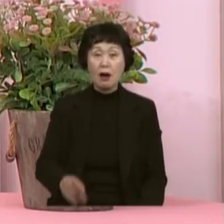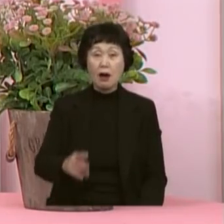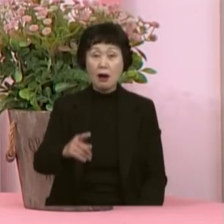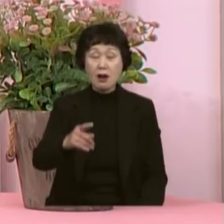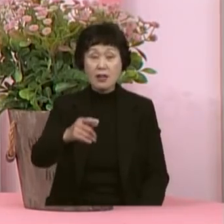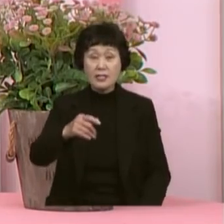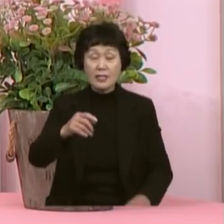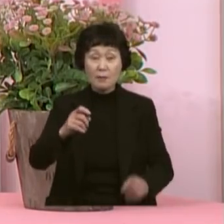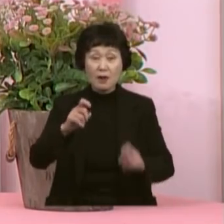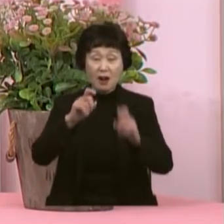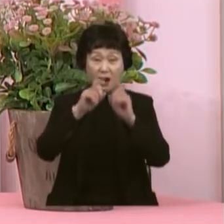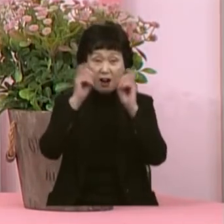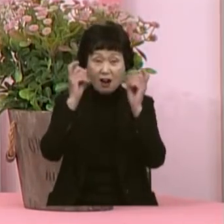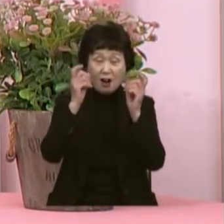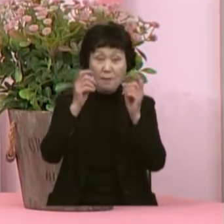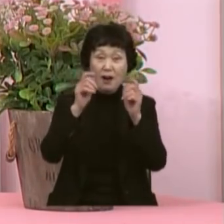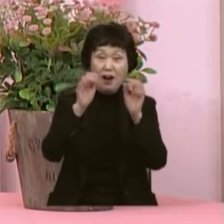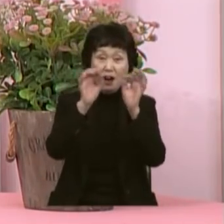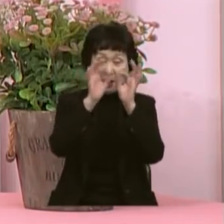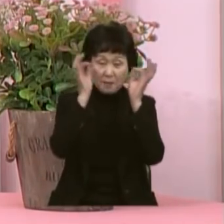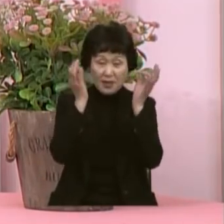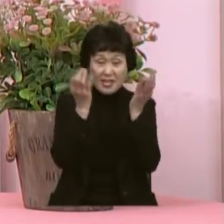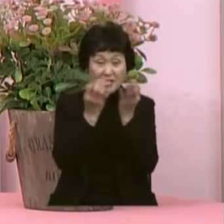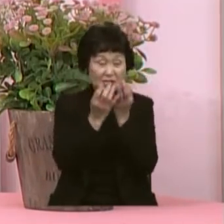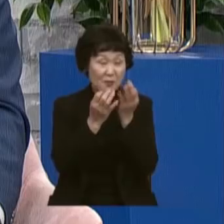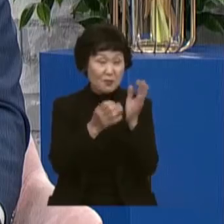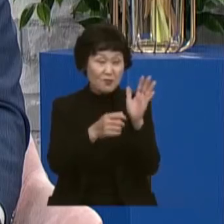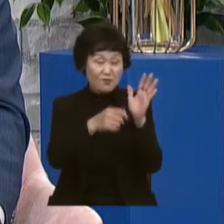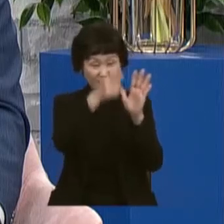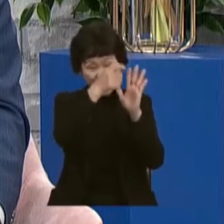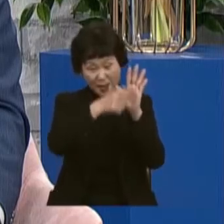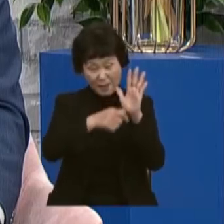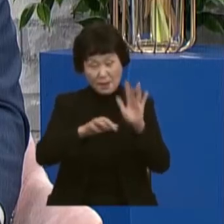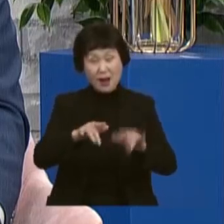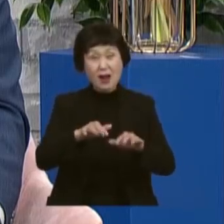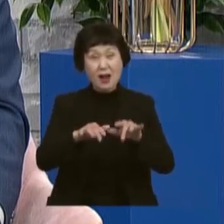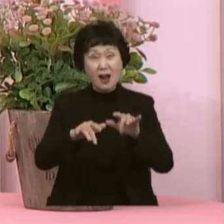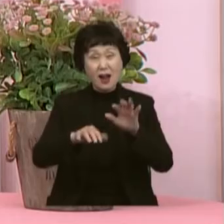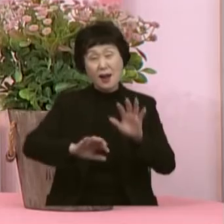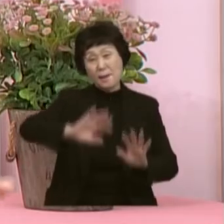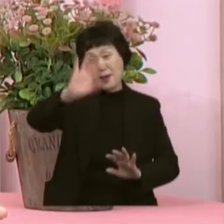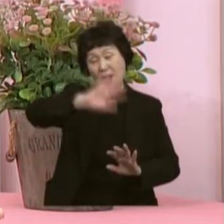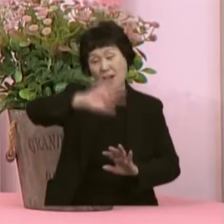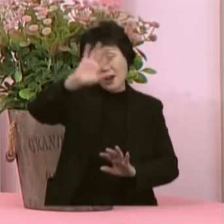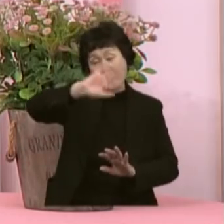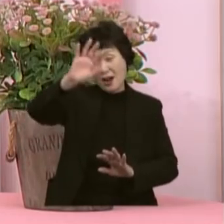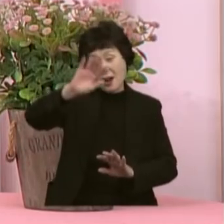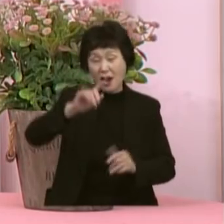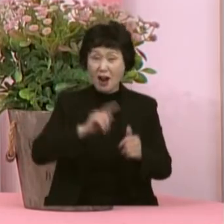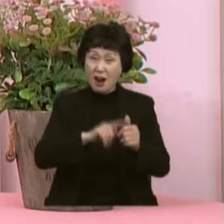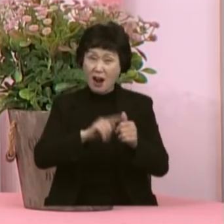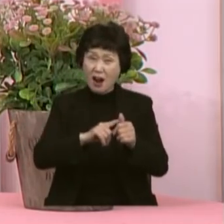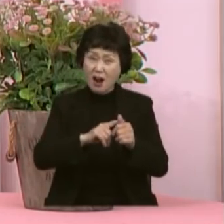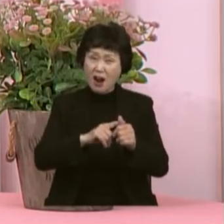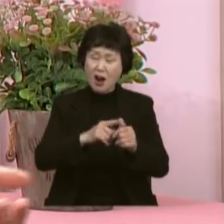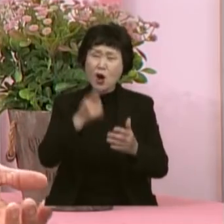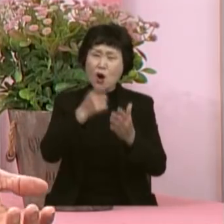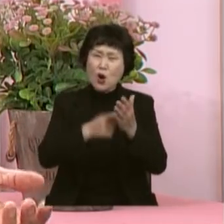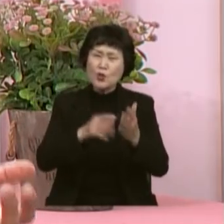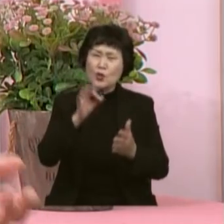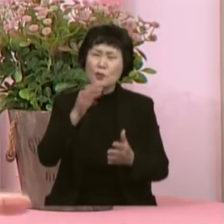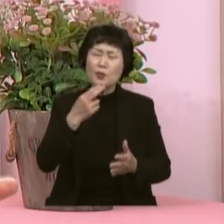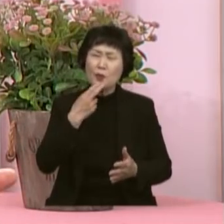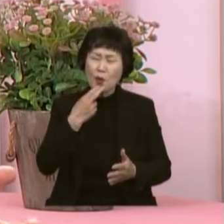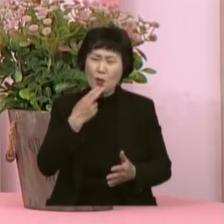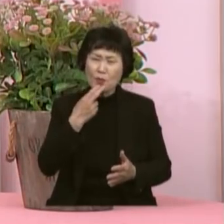막 난리를 친 거예요. 박종호 다 죽게 됐는데 수술비가 없다. 막 수술비가 몇 억이 들어가야 돼. 생활비는 그럼 어떻게 해야